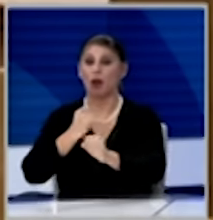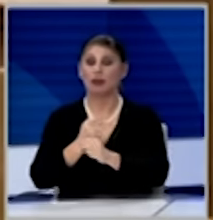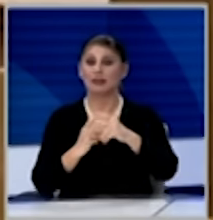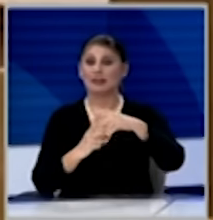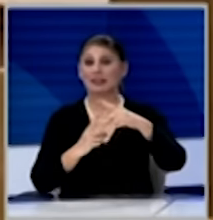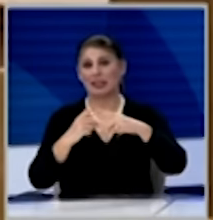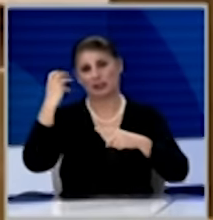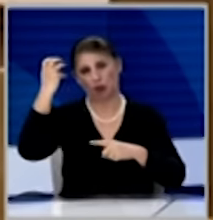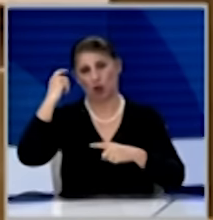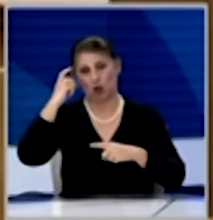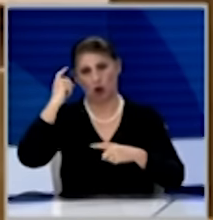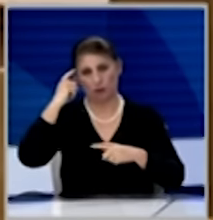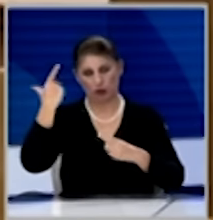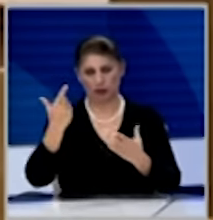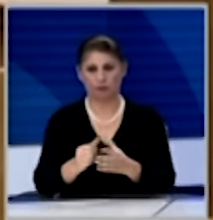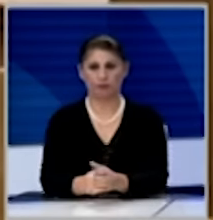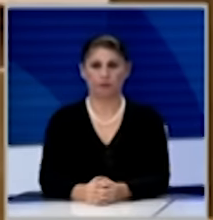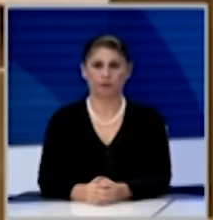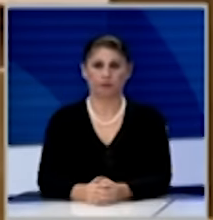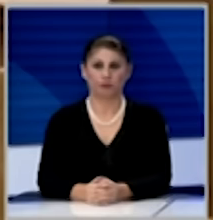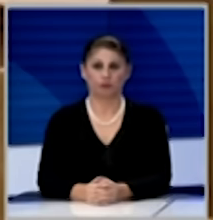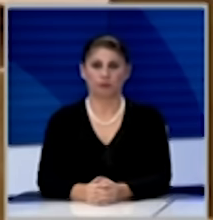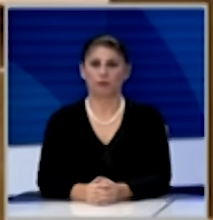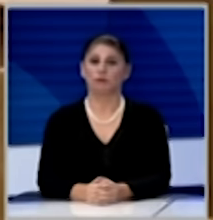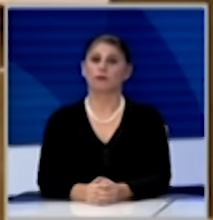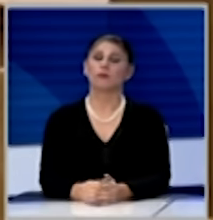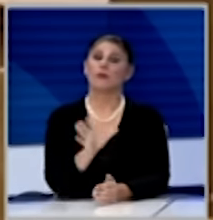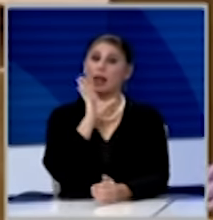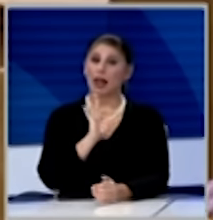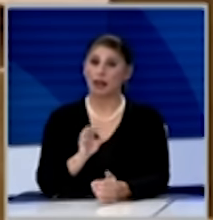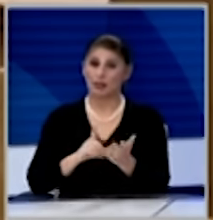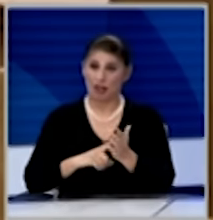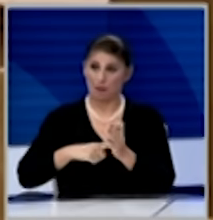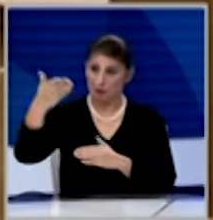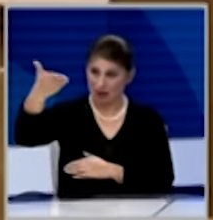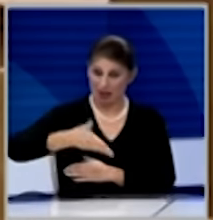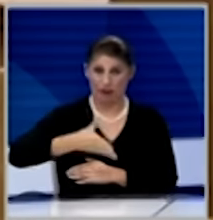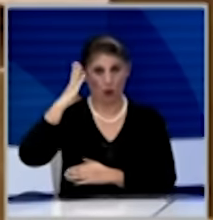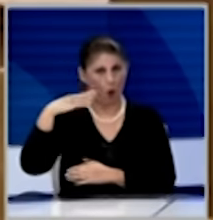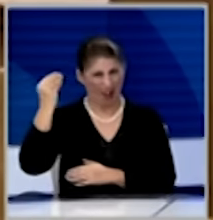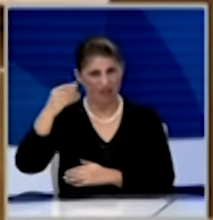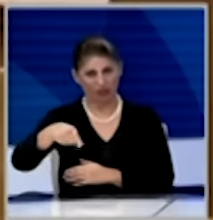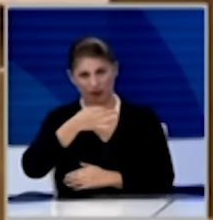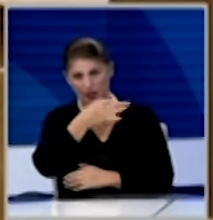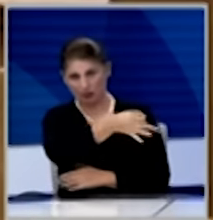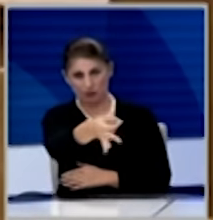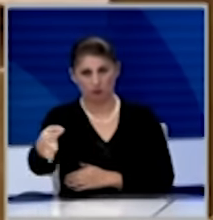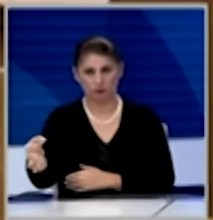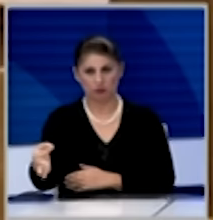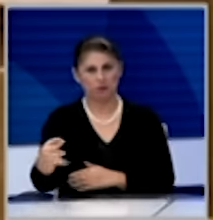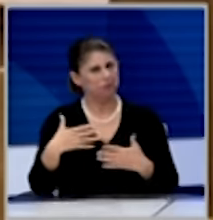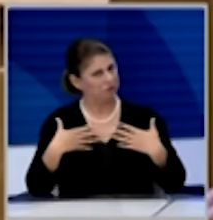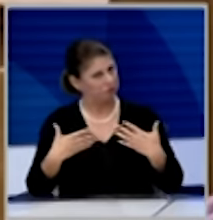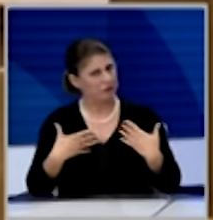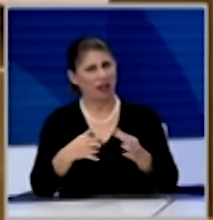τεχνητής νοημοσύνης αλήθεια έπρεπε να φέρετε τους ολλανδούς να μας τα πουν αυτά μια χαρά